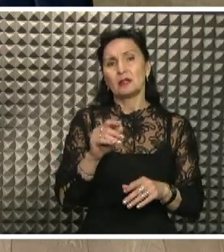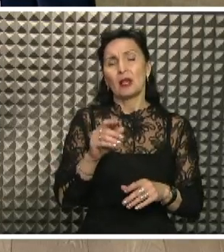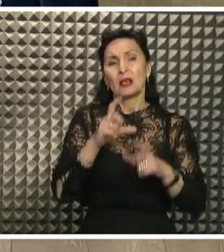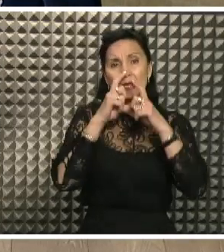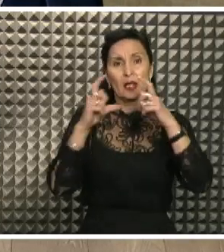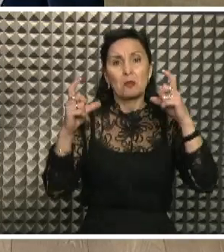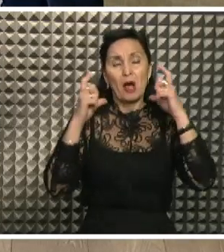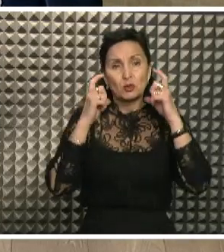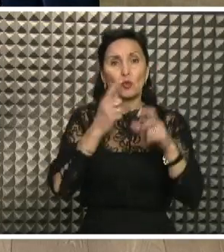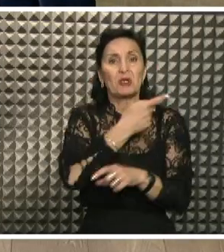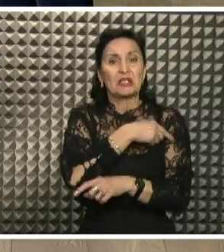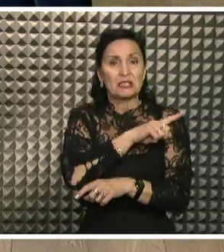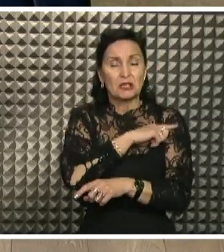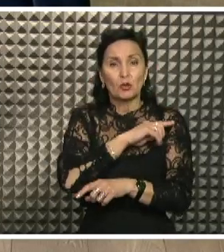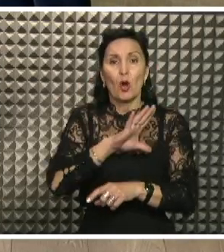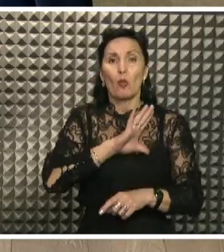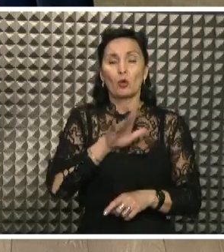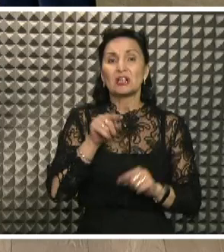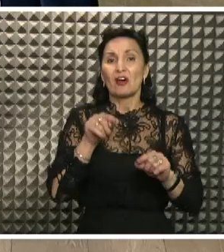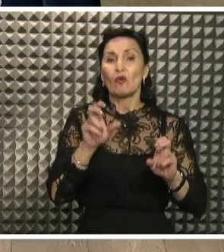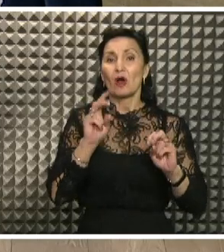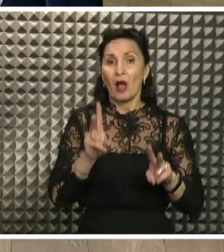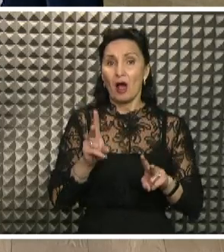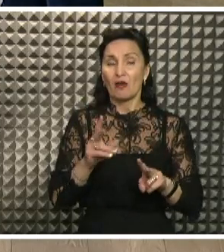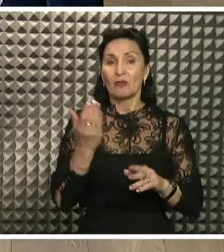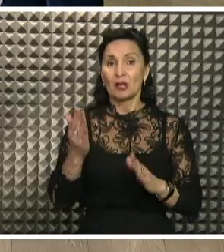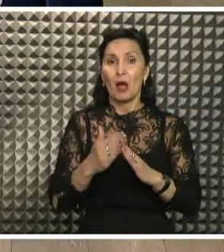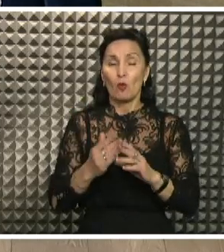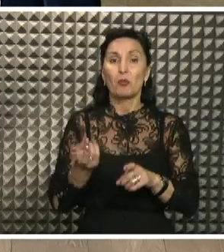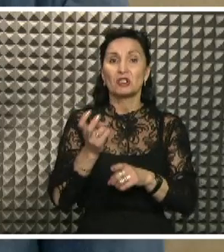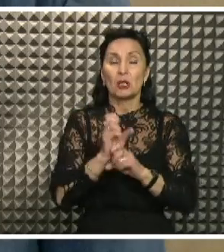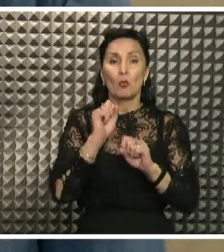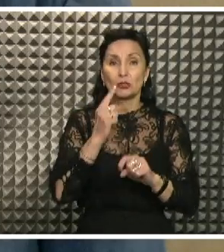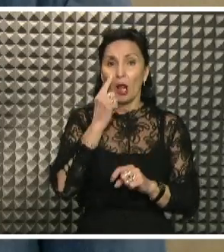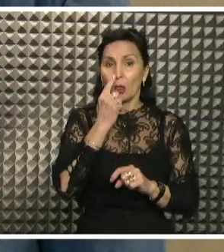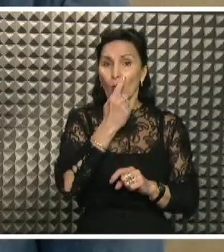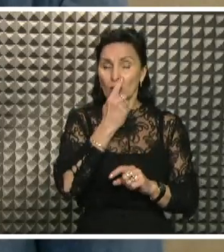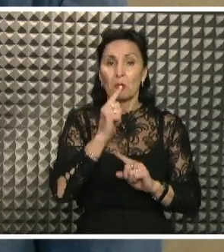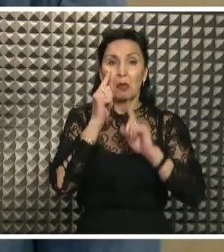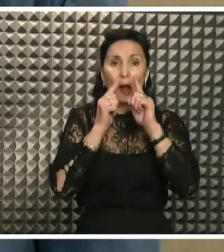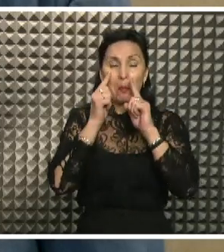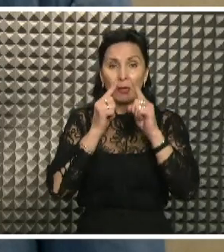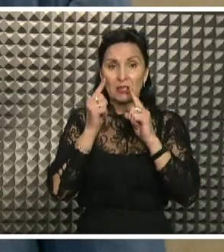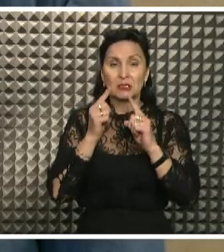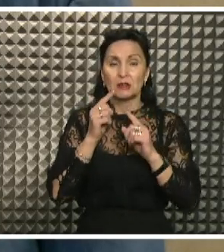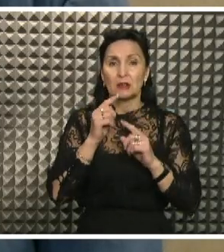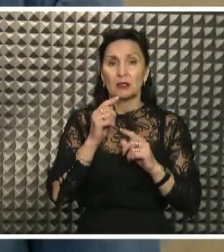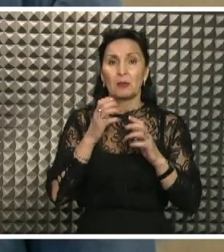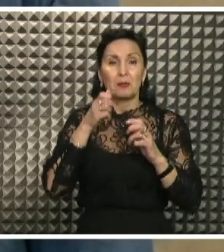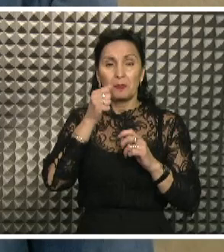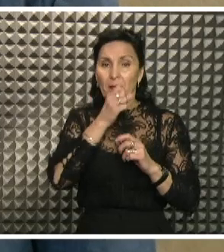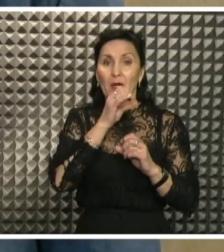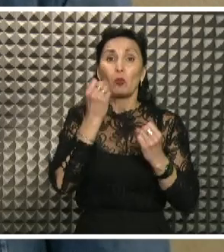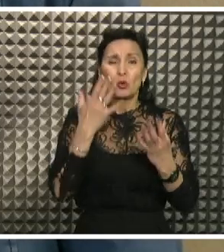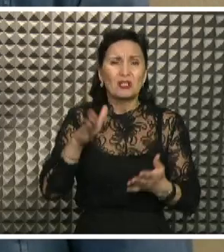надеть маску медицинскую. Это после того, как вы домой пришли, можно промыть нос, горлышко там, той же физиологии или просто